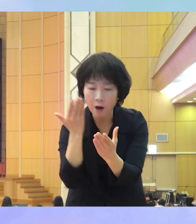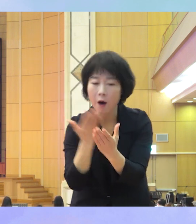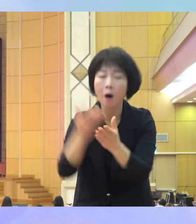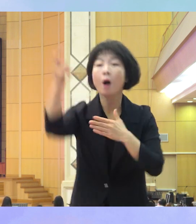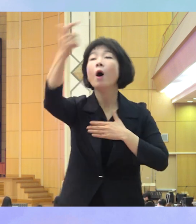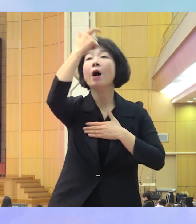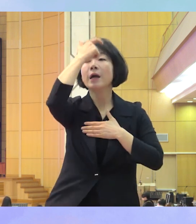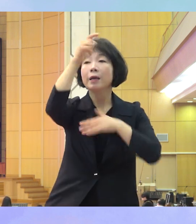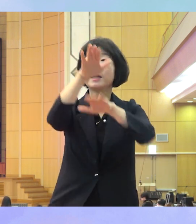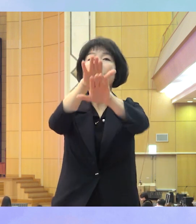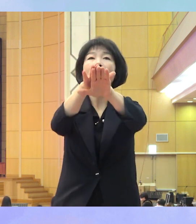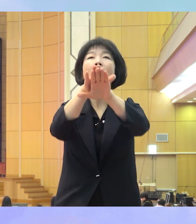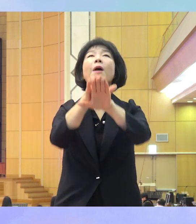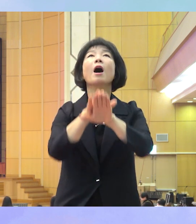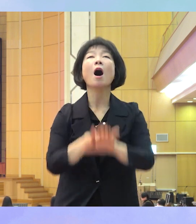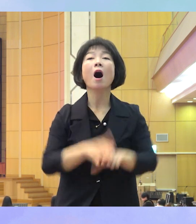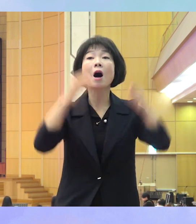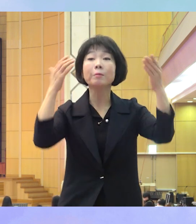다스리소서.